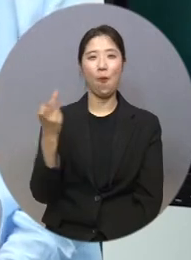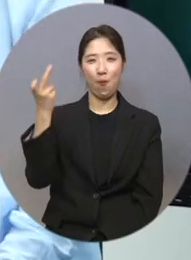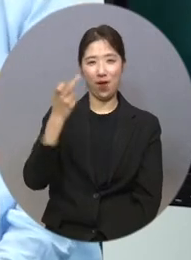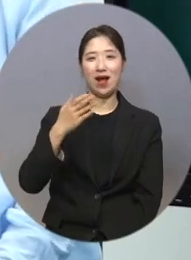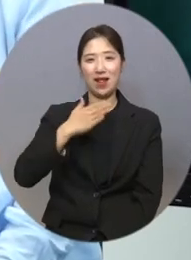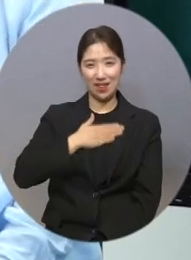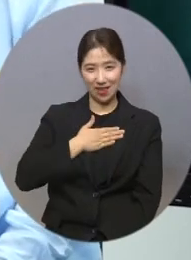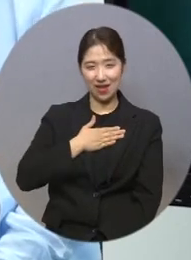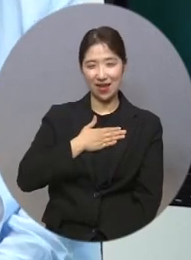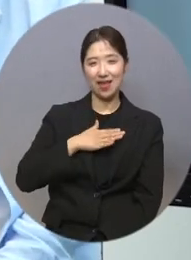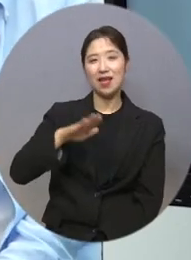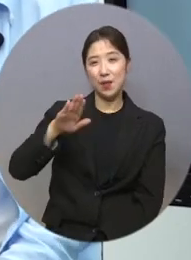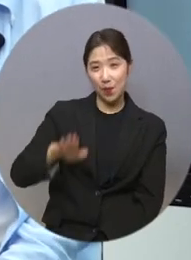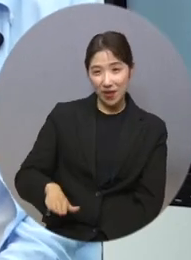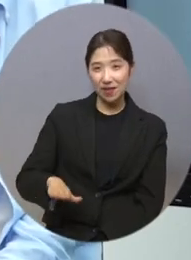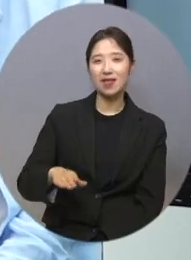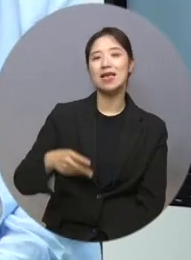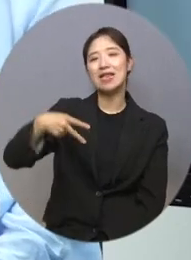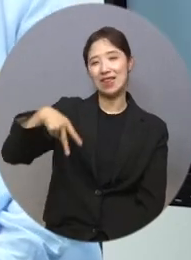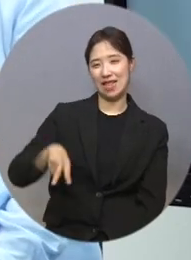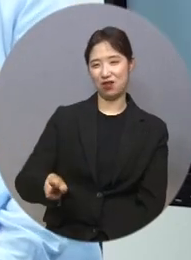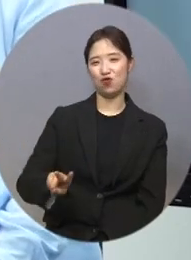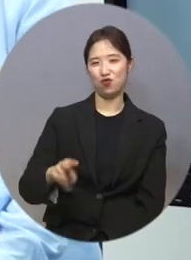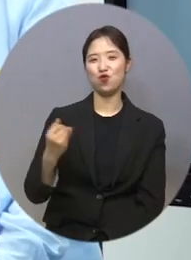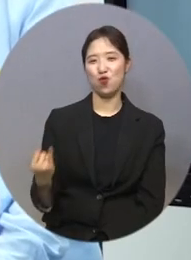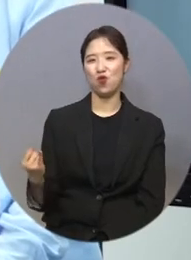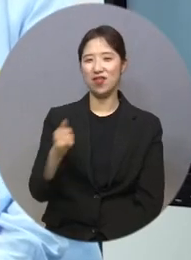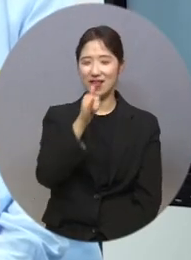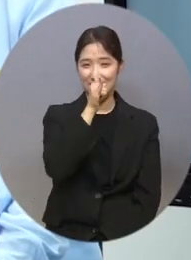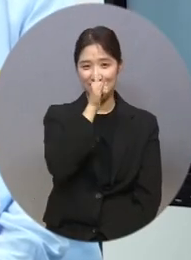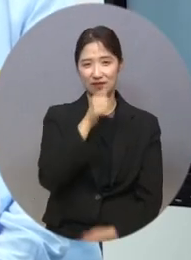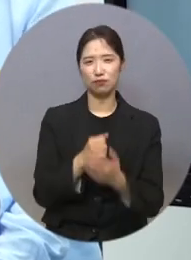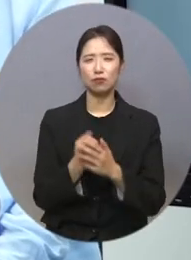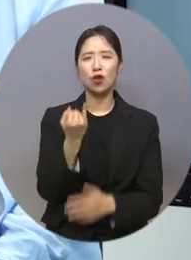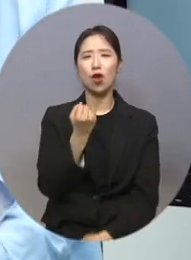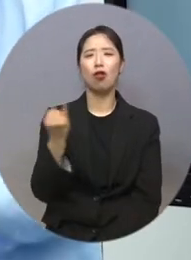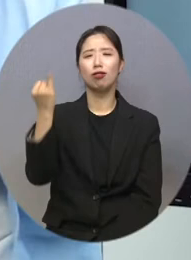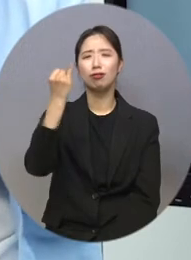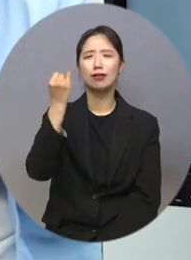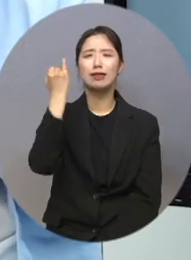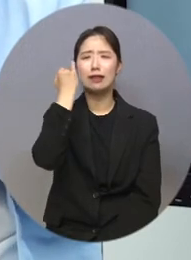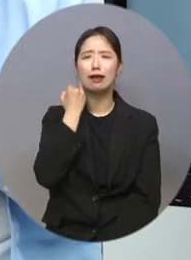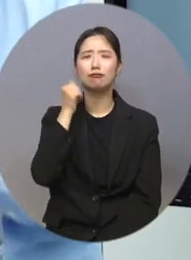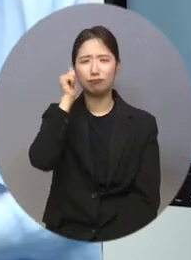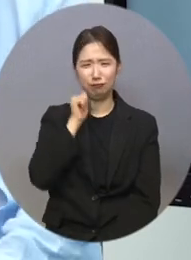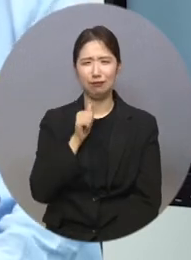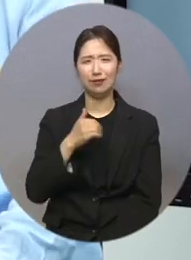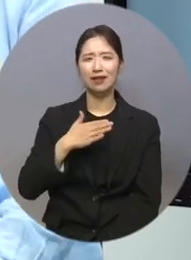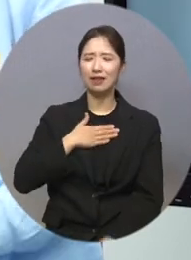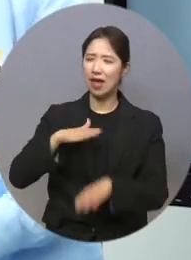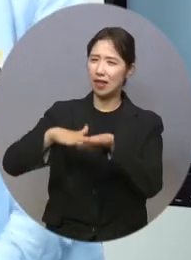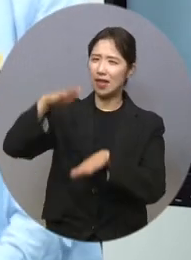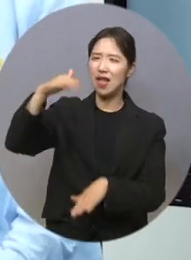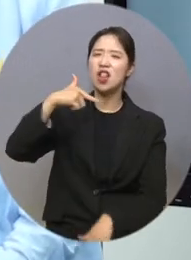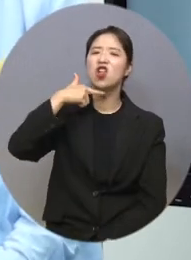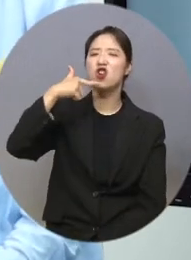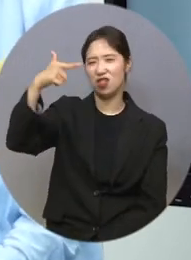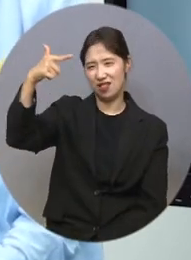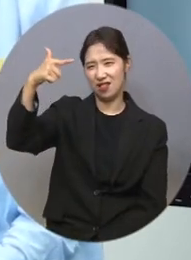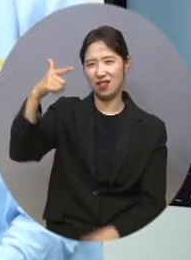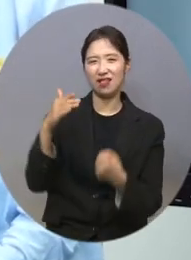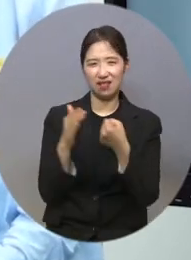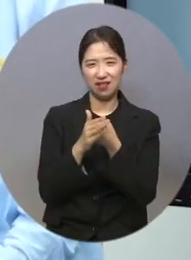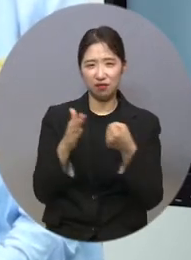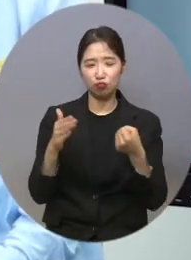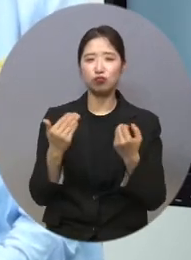있고 밑에 여동생이 네. 쌍둥이 동생이 있는데요. 그 언니는 사춘기였고 저 나이 차이가 6살 정도 차이가 나요.